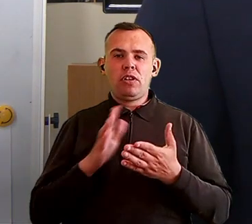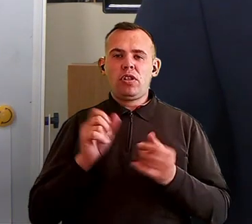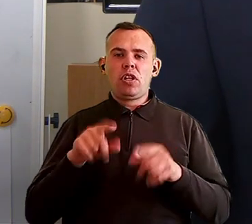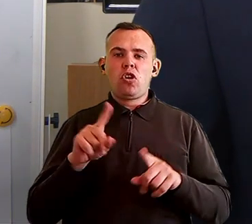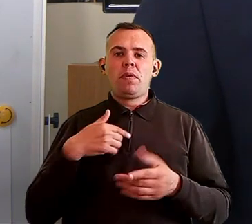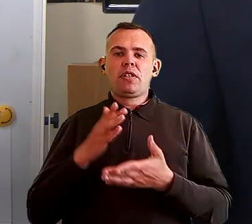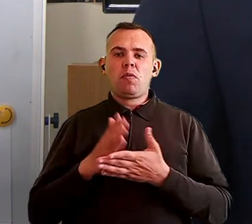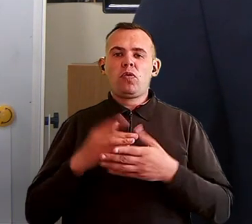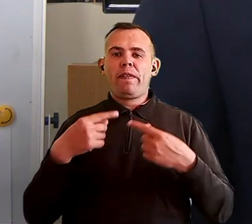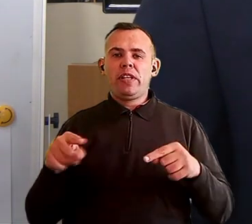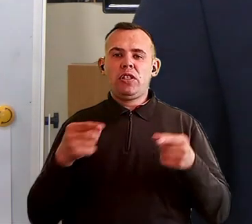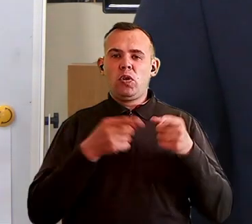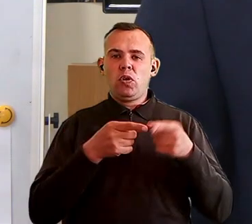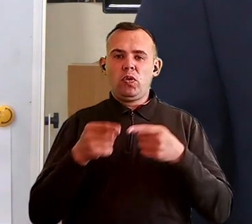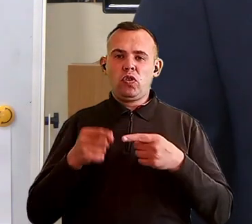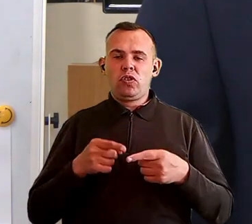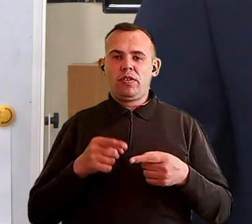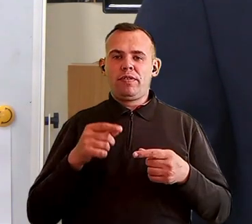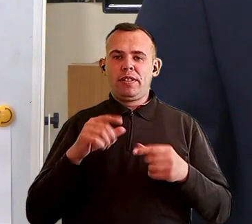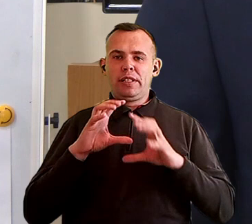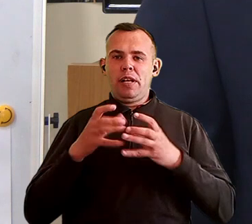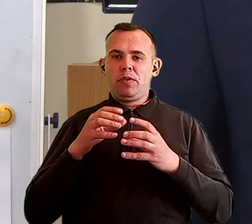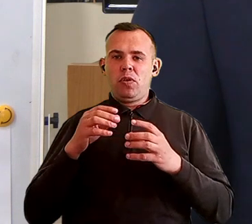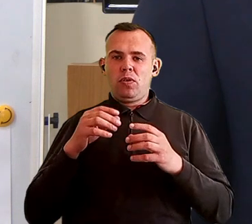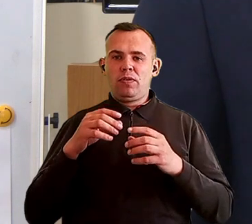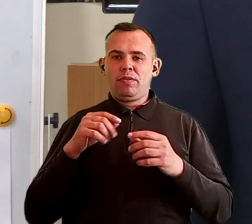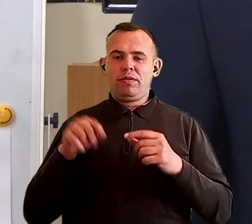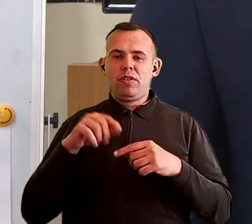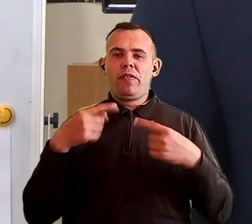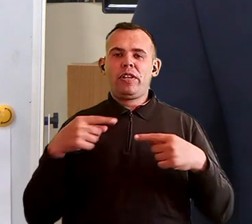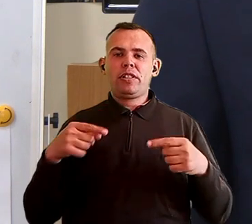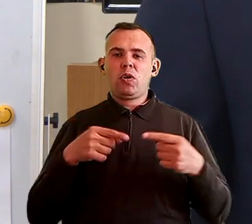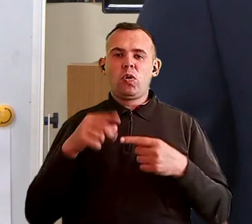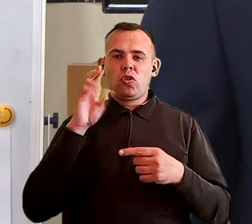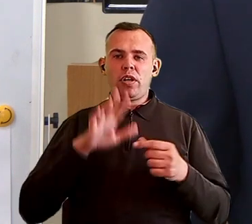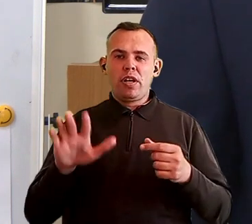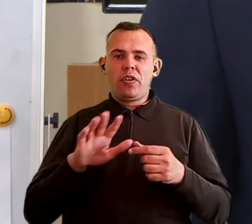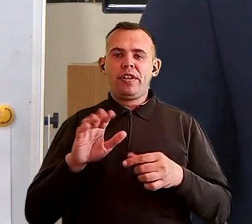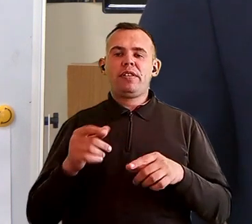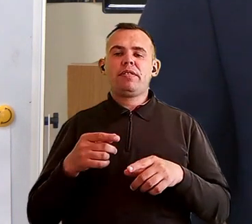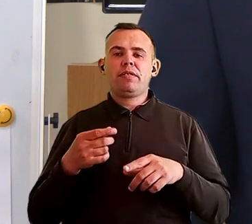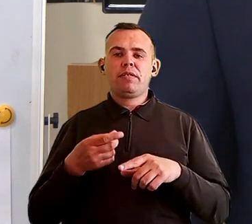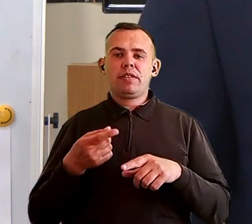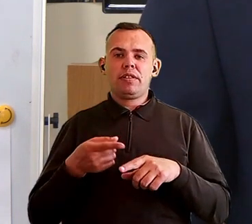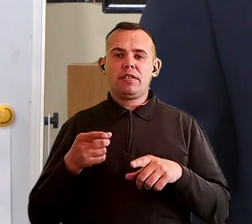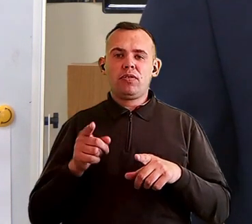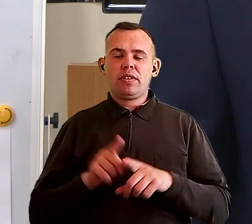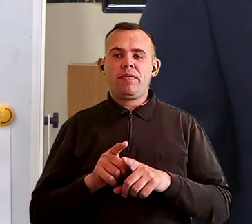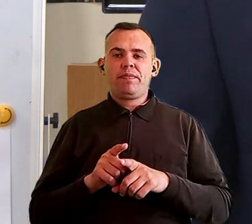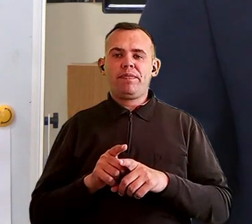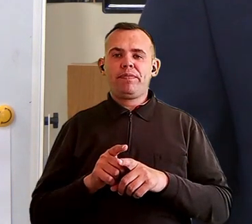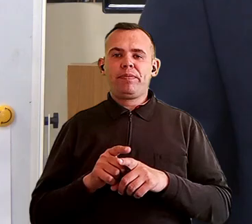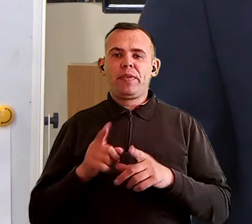куточках земного шару, в різних куточках України, єдиною метою розвитку України, єдиною